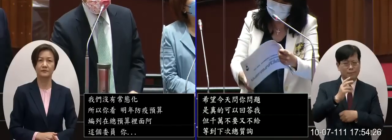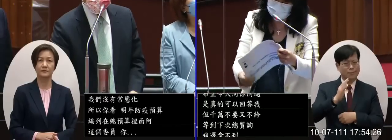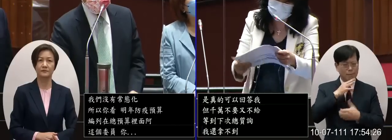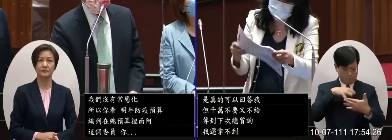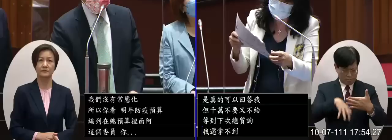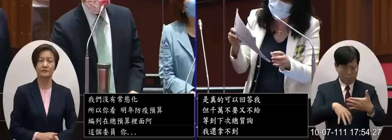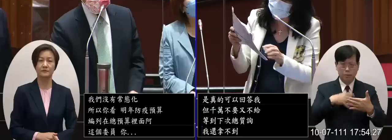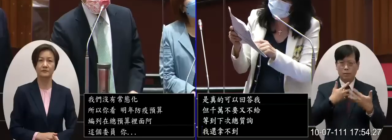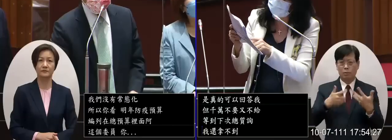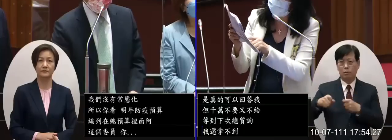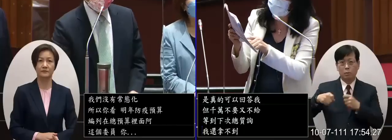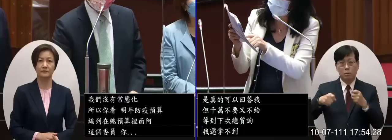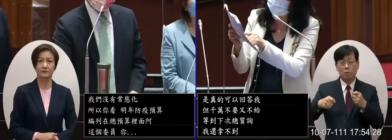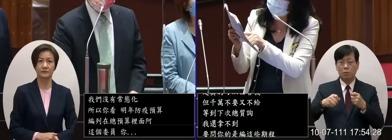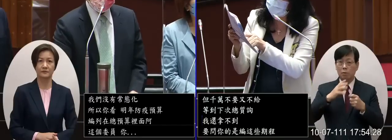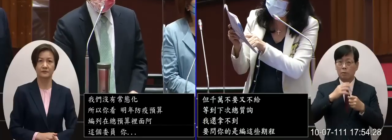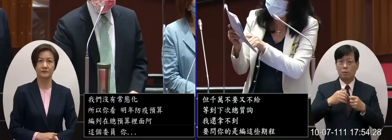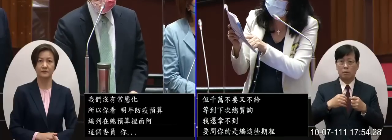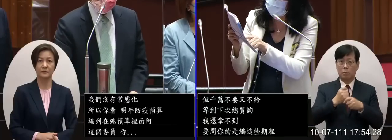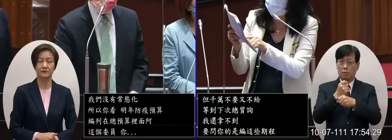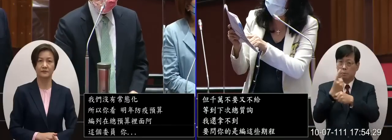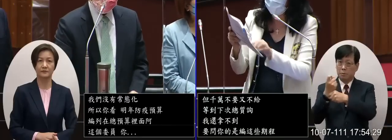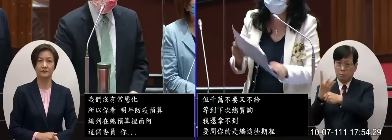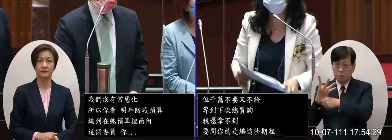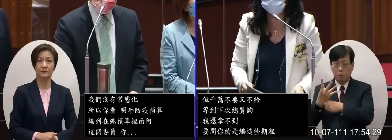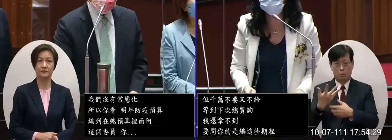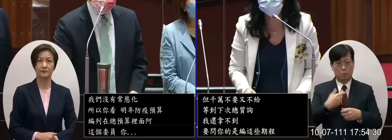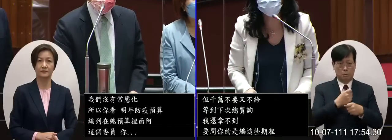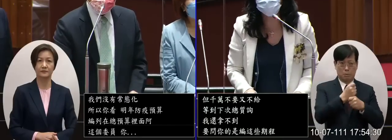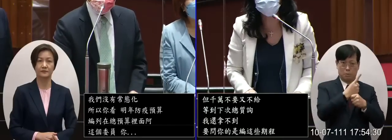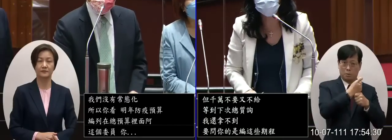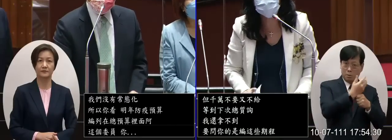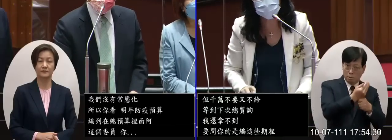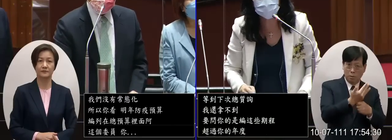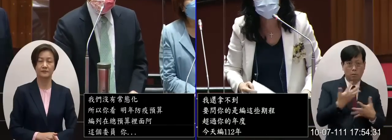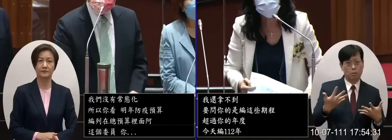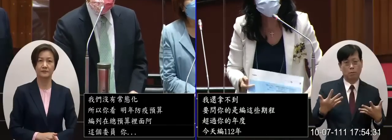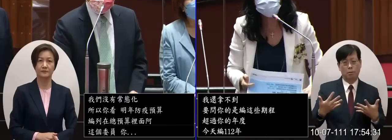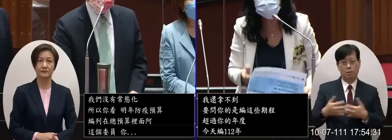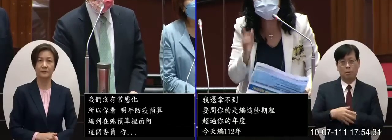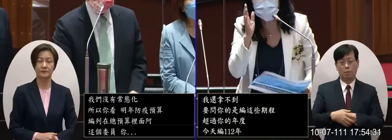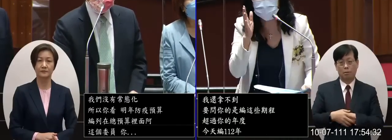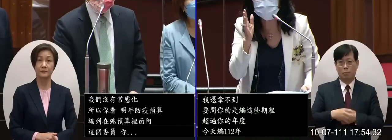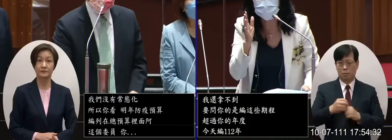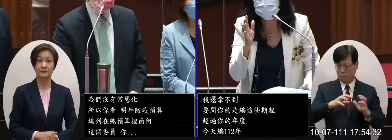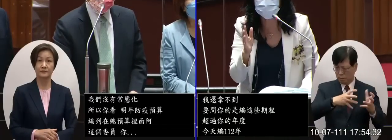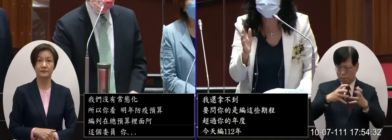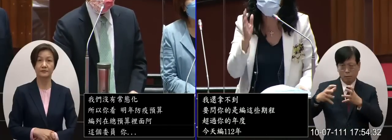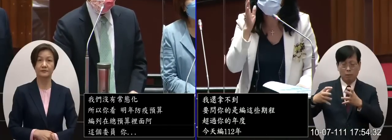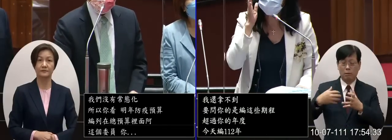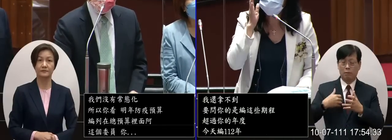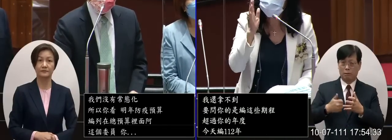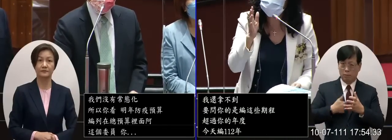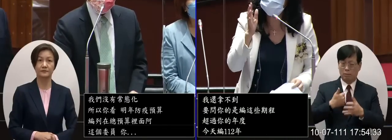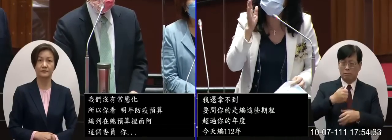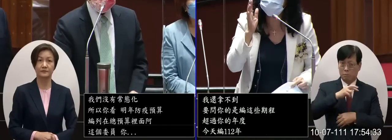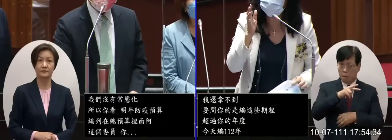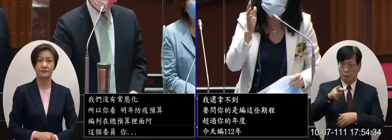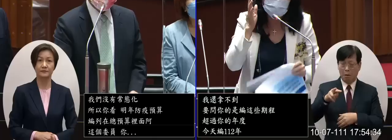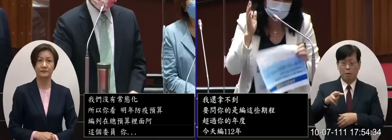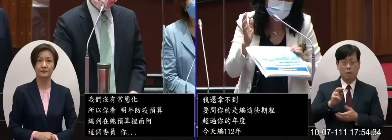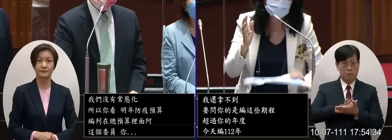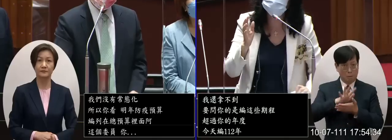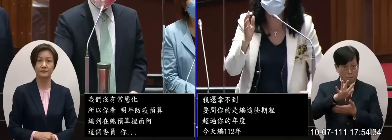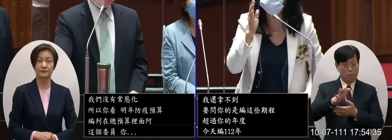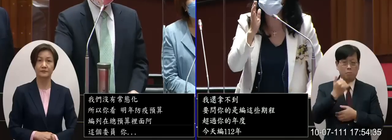是你有很多的计划呢，其实到什么114年呢、119年呢？院长，国际间呢、讲说，现在